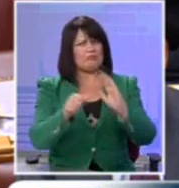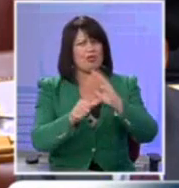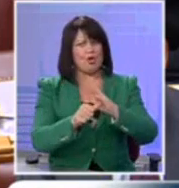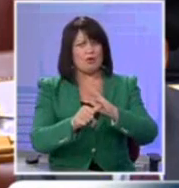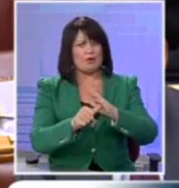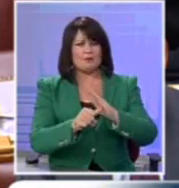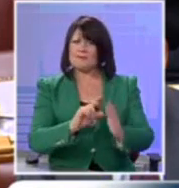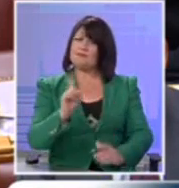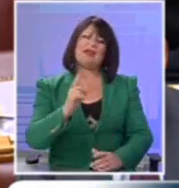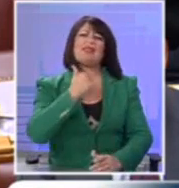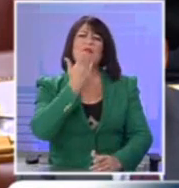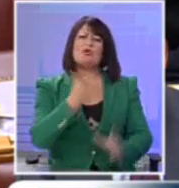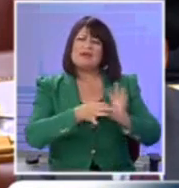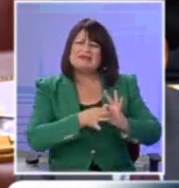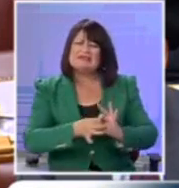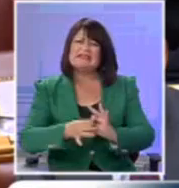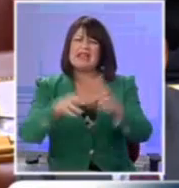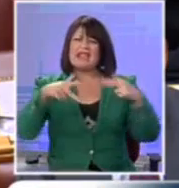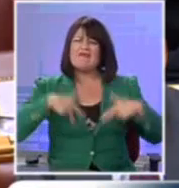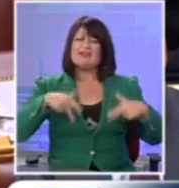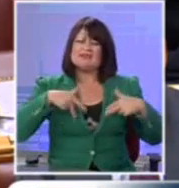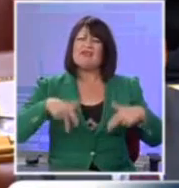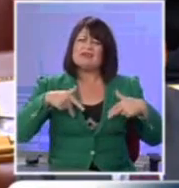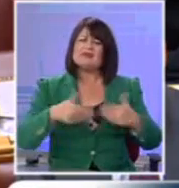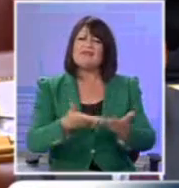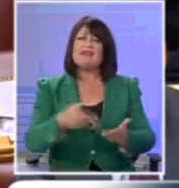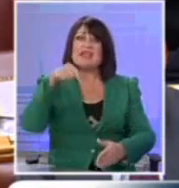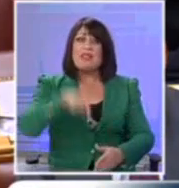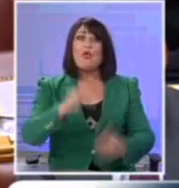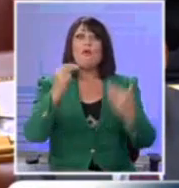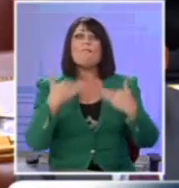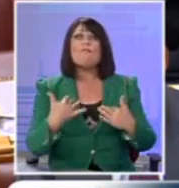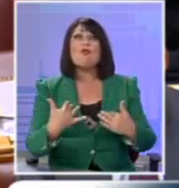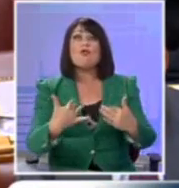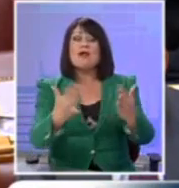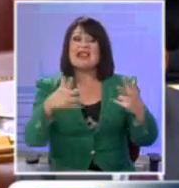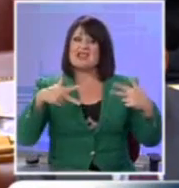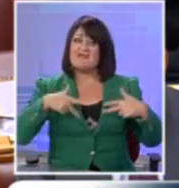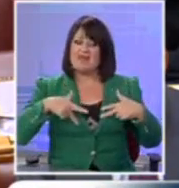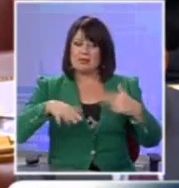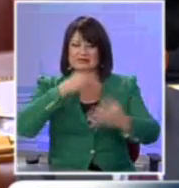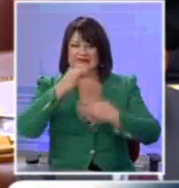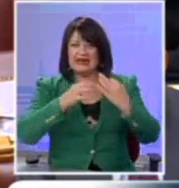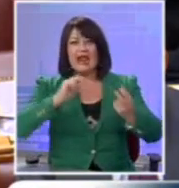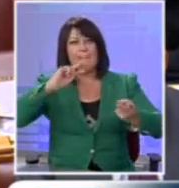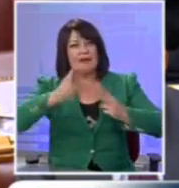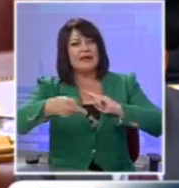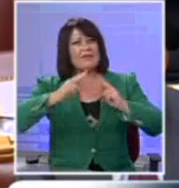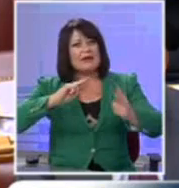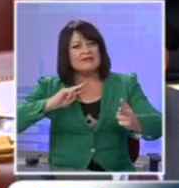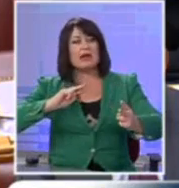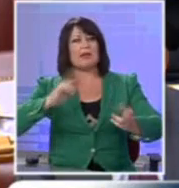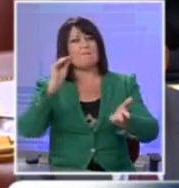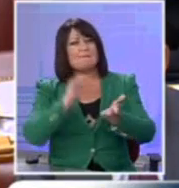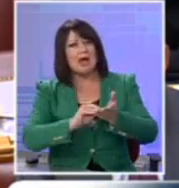δεν μπορεί να μιλάει συνεχόμενα η κυβέρνηση. Εδώ είναι Βουλή. Μιλάει η κυβέρνηση και μετά απαντάει η Βουλή.